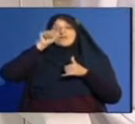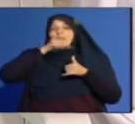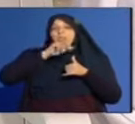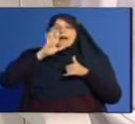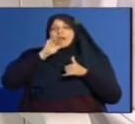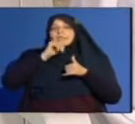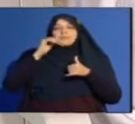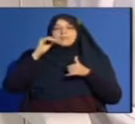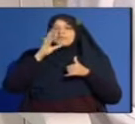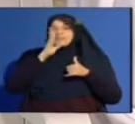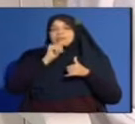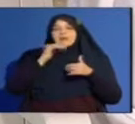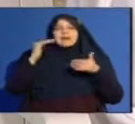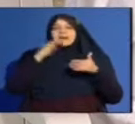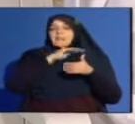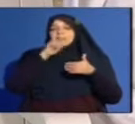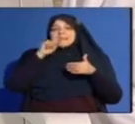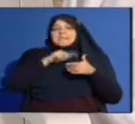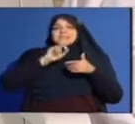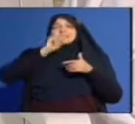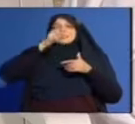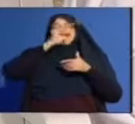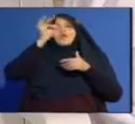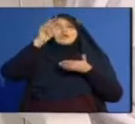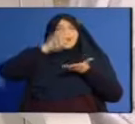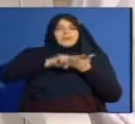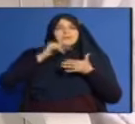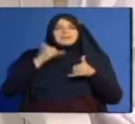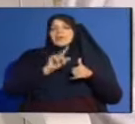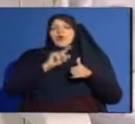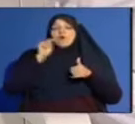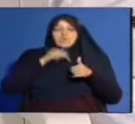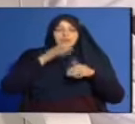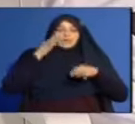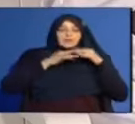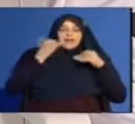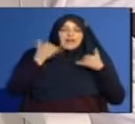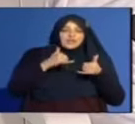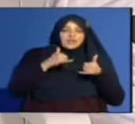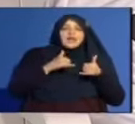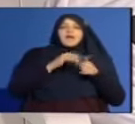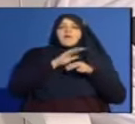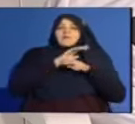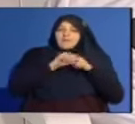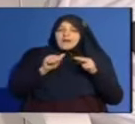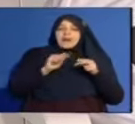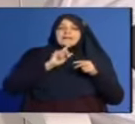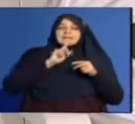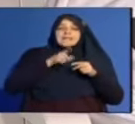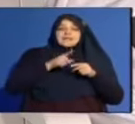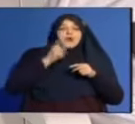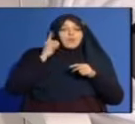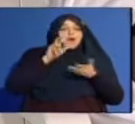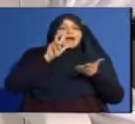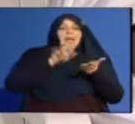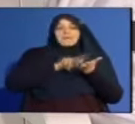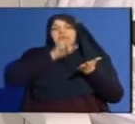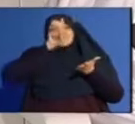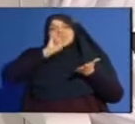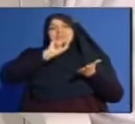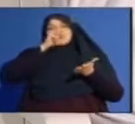أو الآداب العامة في الجزائر. هذه كلها وردت في المادة 605